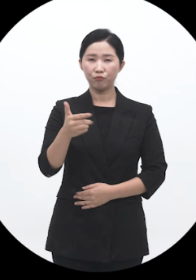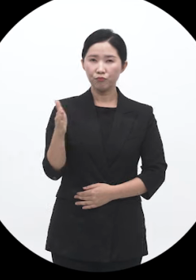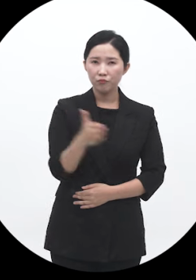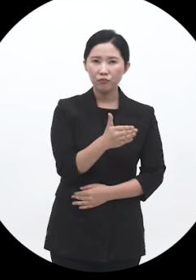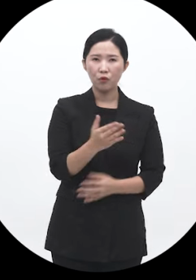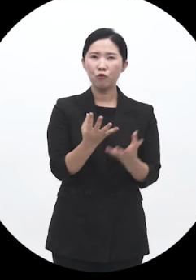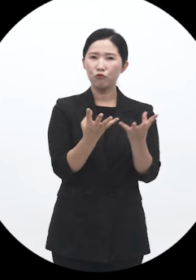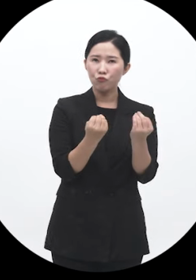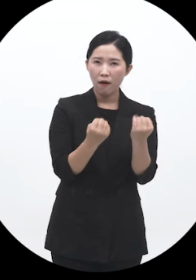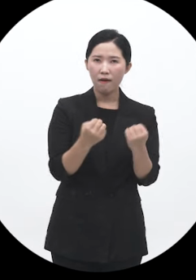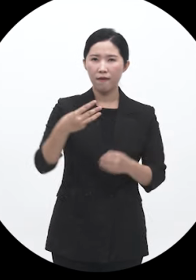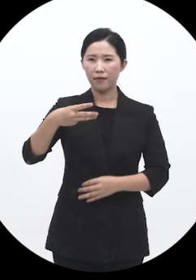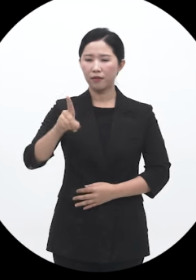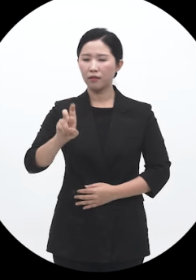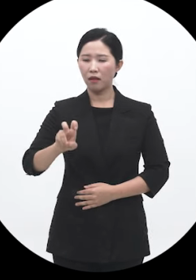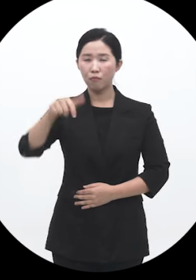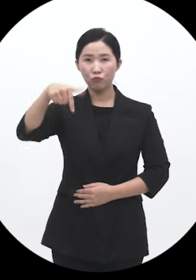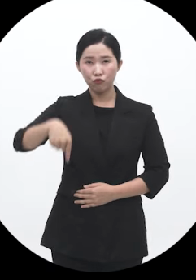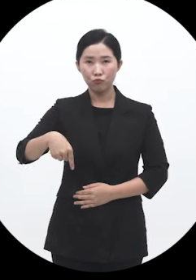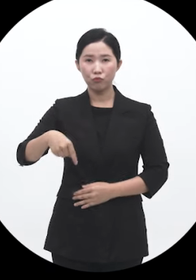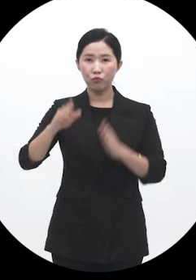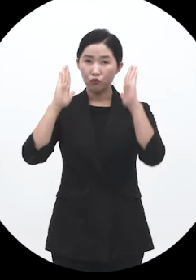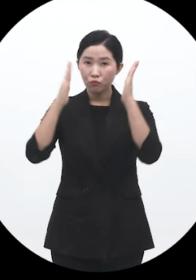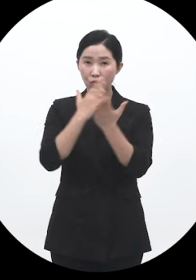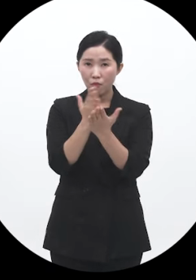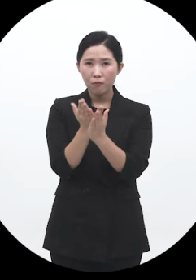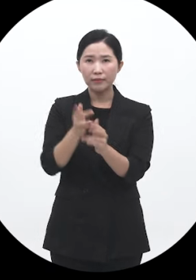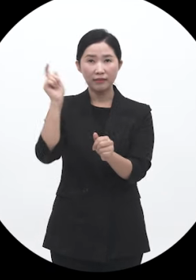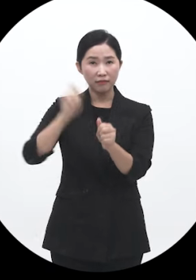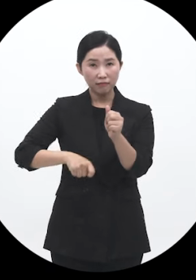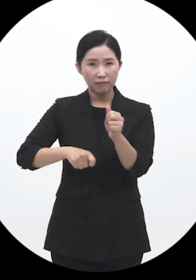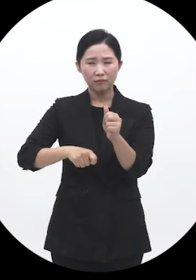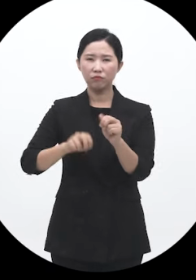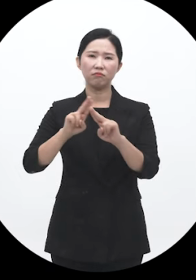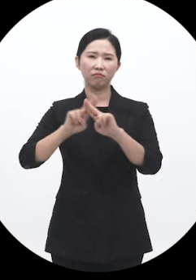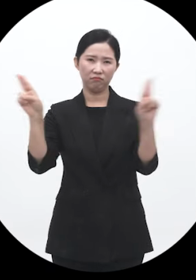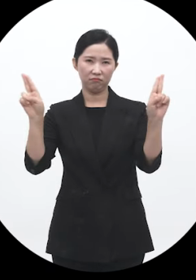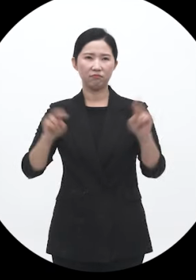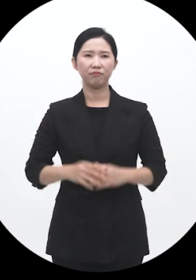2026학년도부터 수학 및 탐구의 지정 과목이 폐지됩니다.